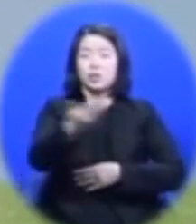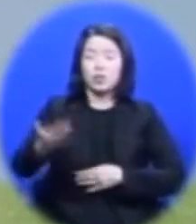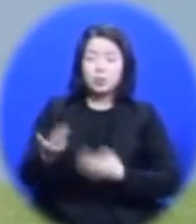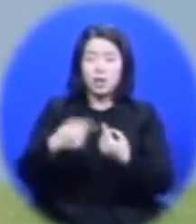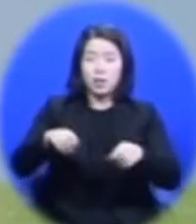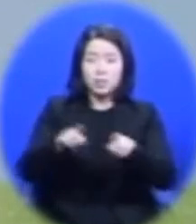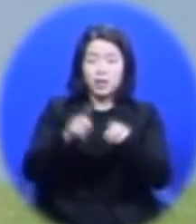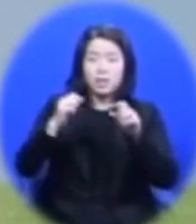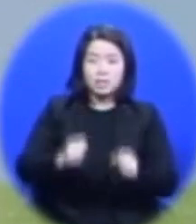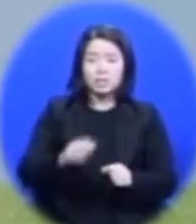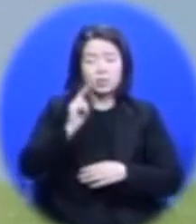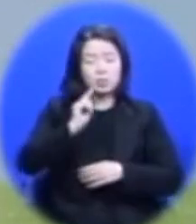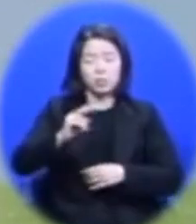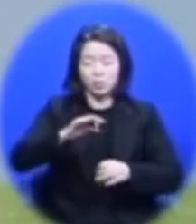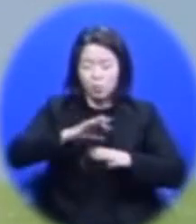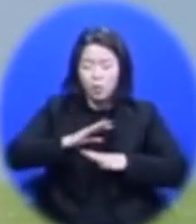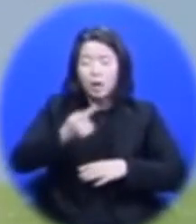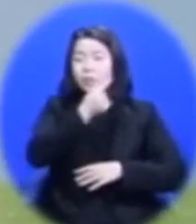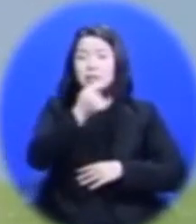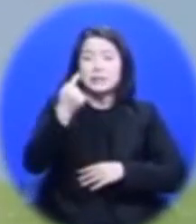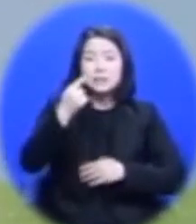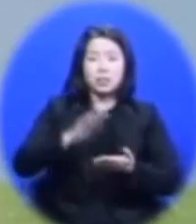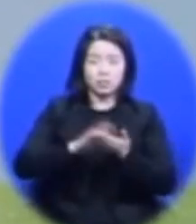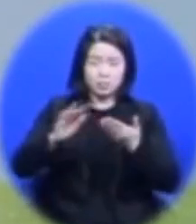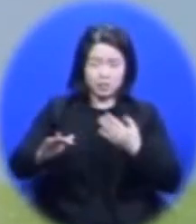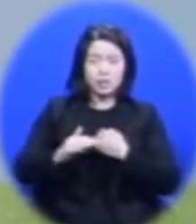계신 너무나 놀라운 증거라니까요.